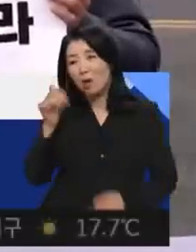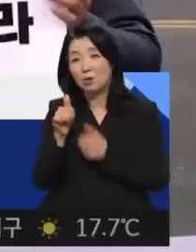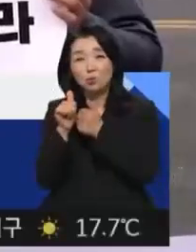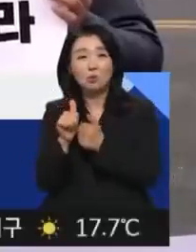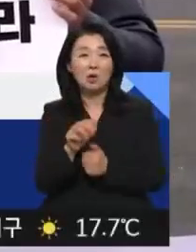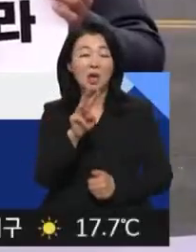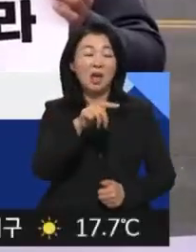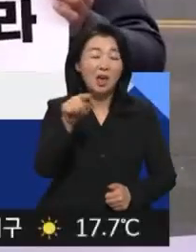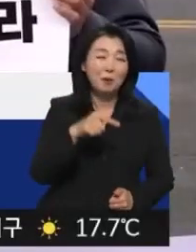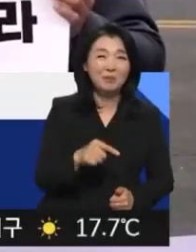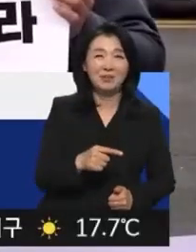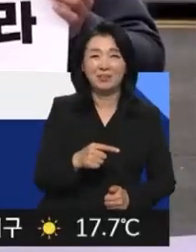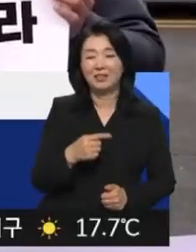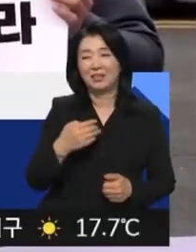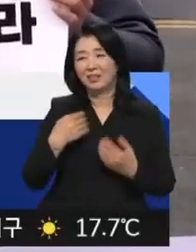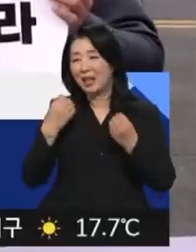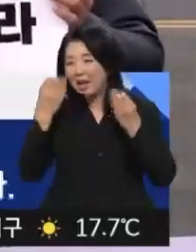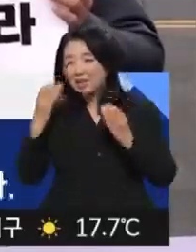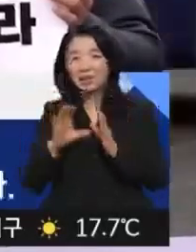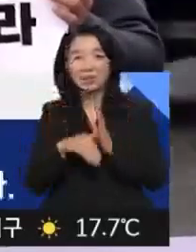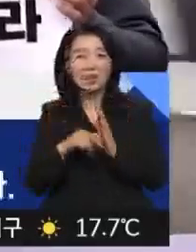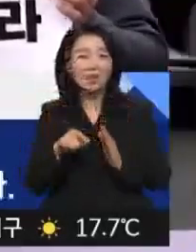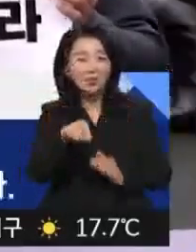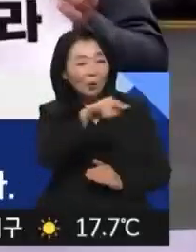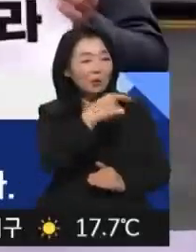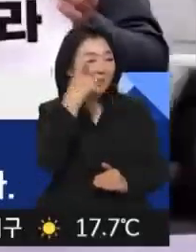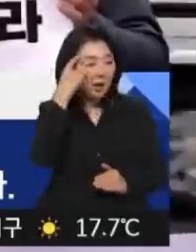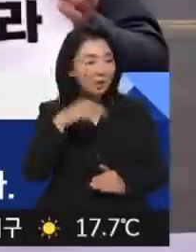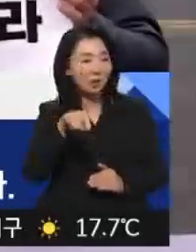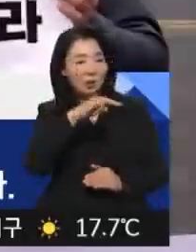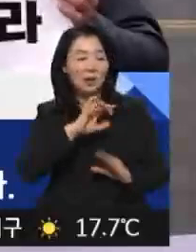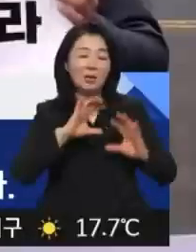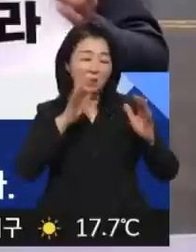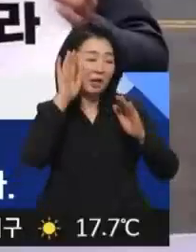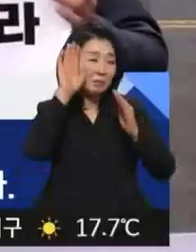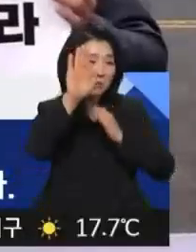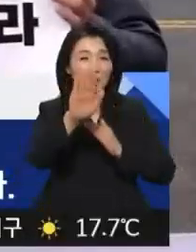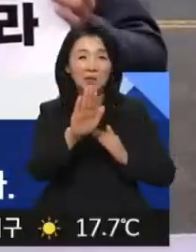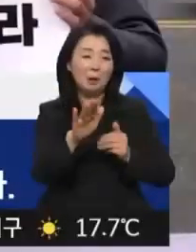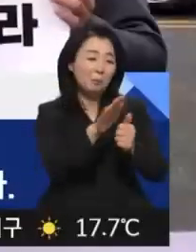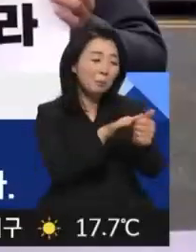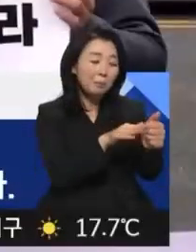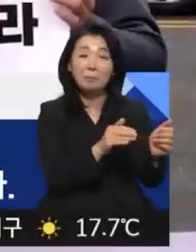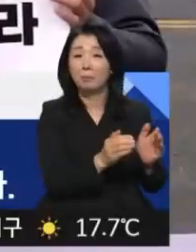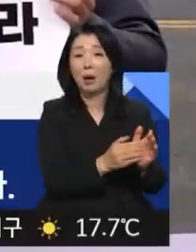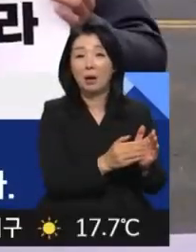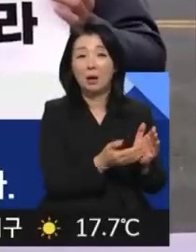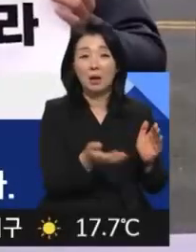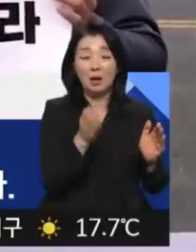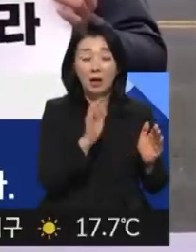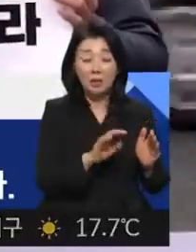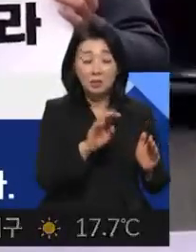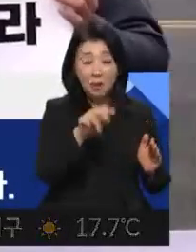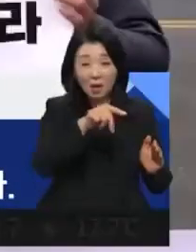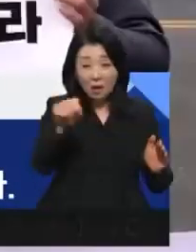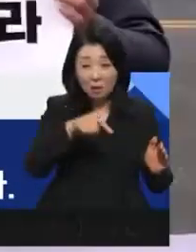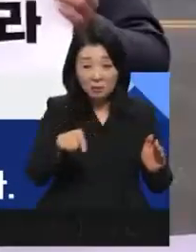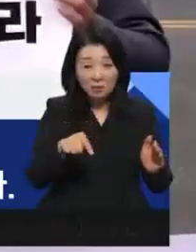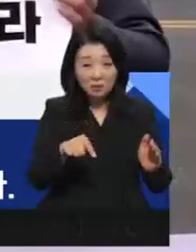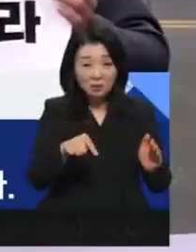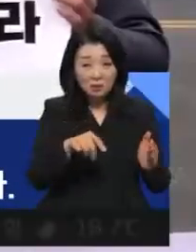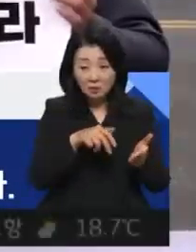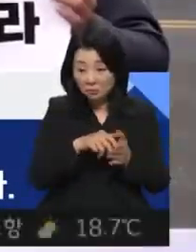신세대며 너희를 생각한다. 너희가 나라의 미래다. 비위를 맞춰댑니다. 그런데 정작 꺼내놓은 노동정책이 이